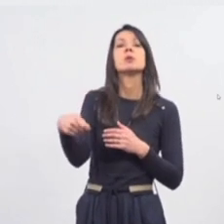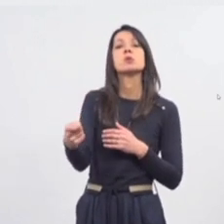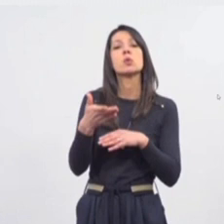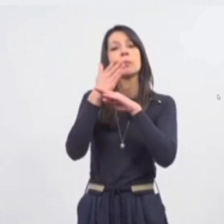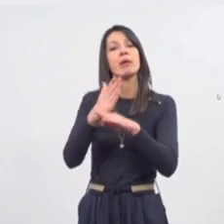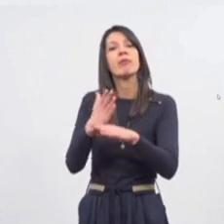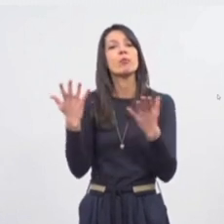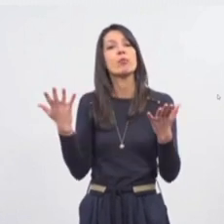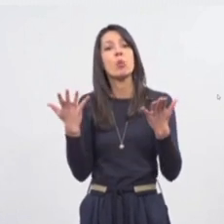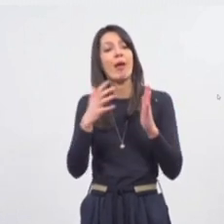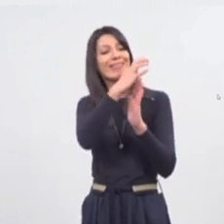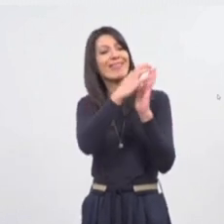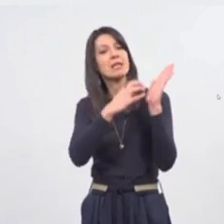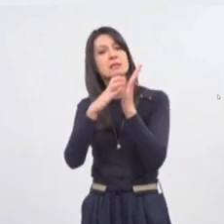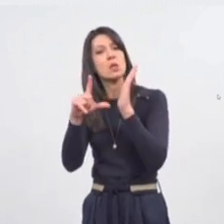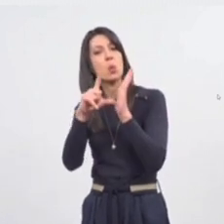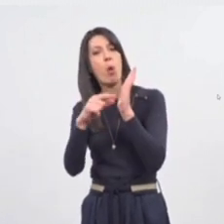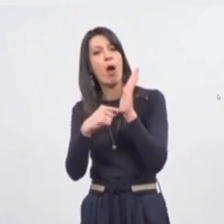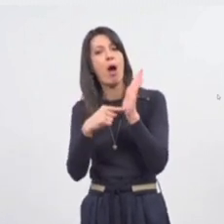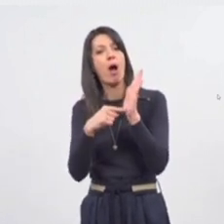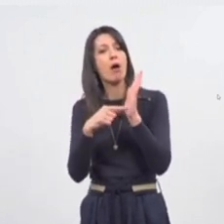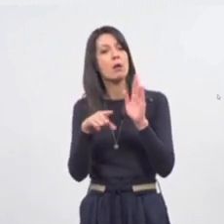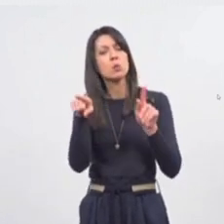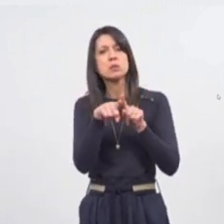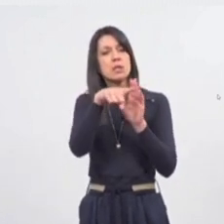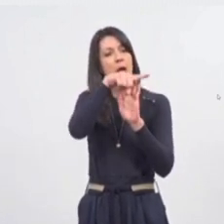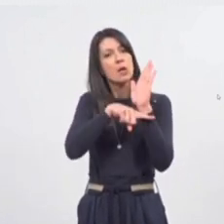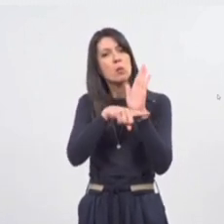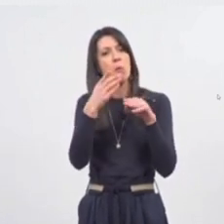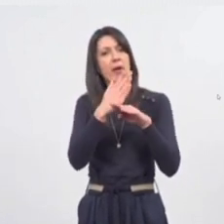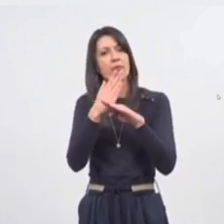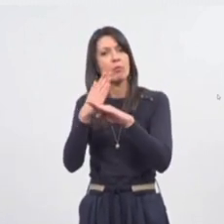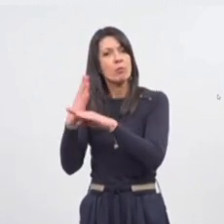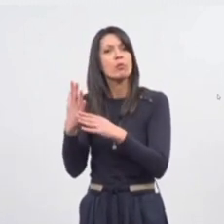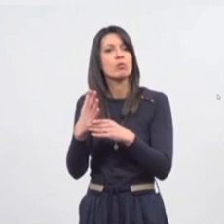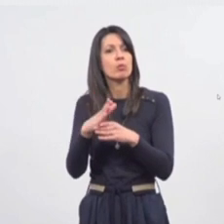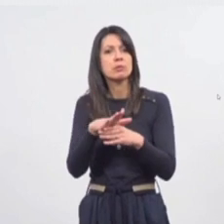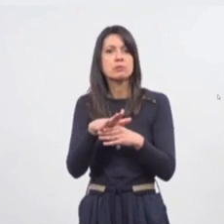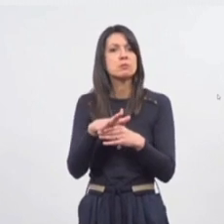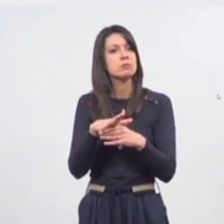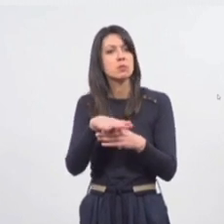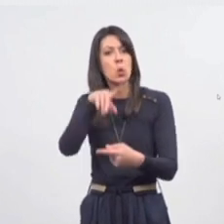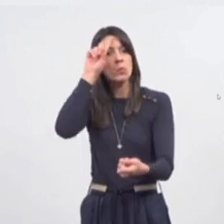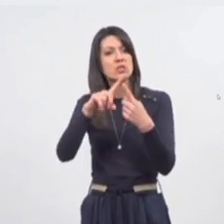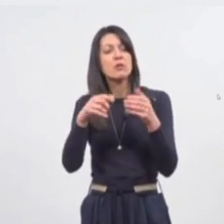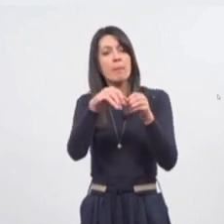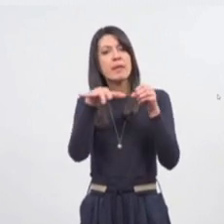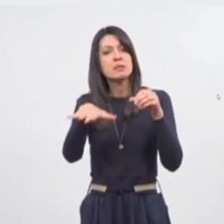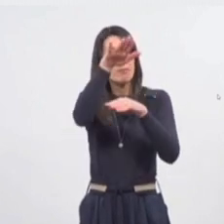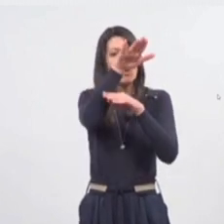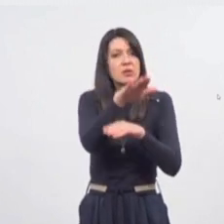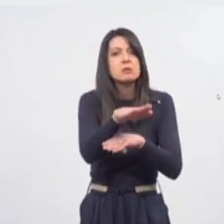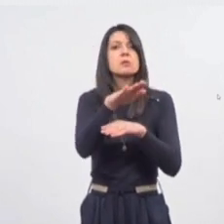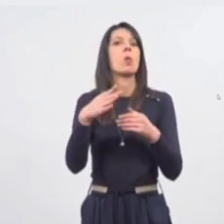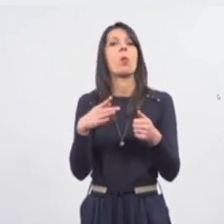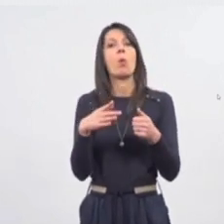toute une série de textes et de règlements qui sont destinés à protéger les médias, tout le